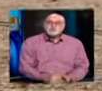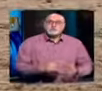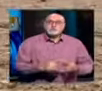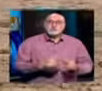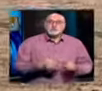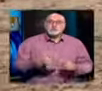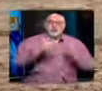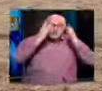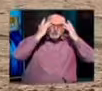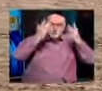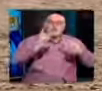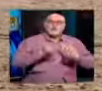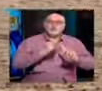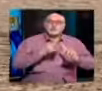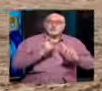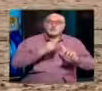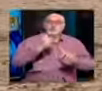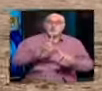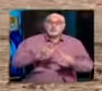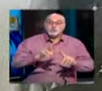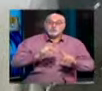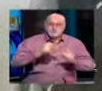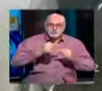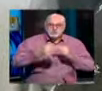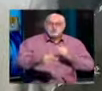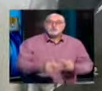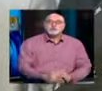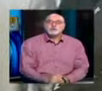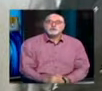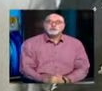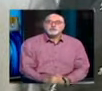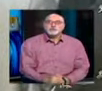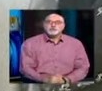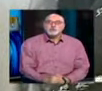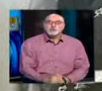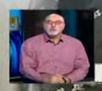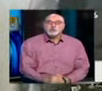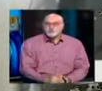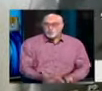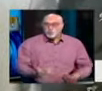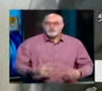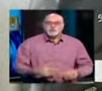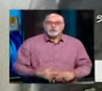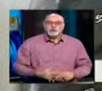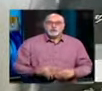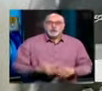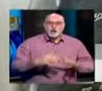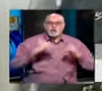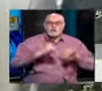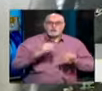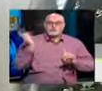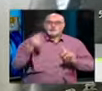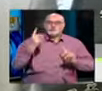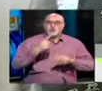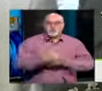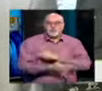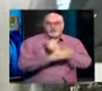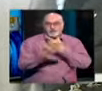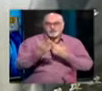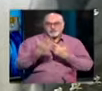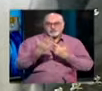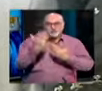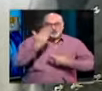الثقافة. التأسيس هذا له يعلن الرئيس عن الجزائر خاصة مكتب تندوف أو ولاية